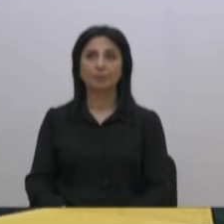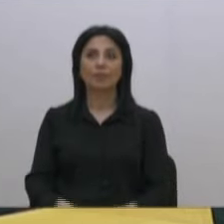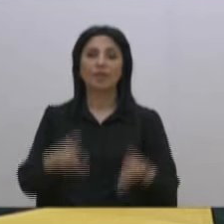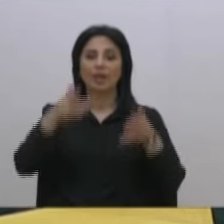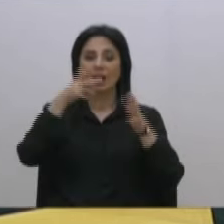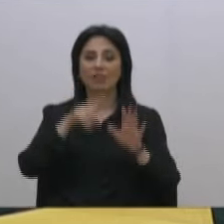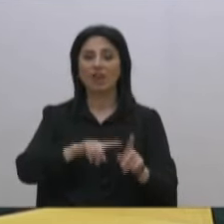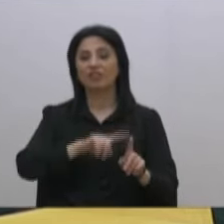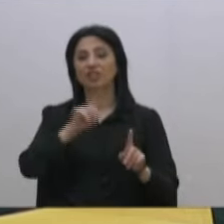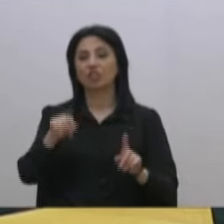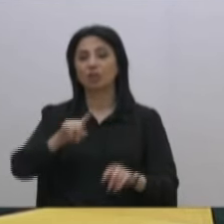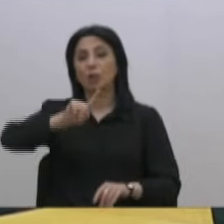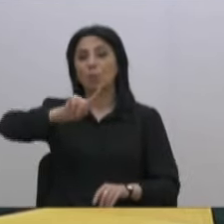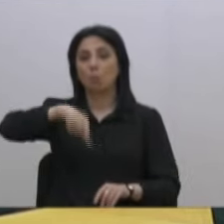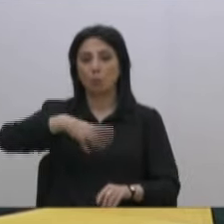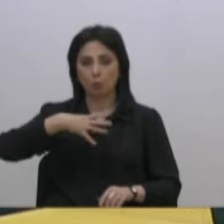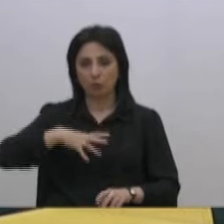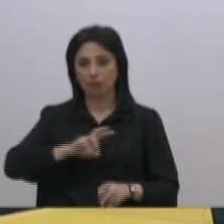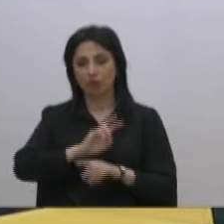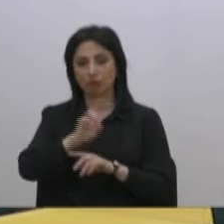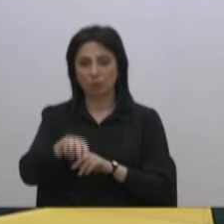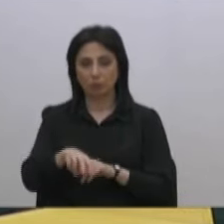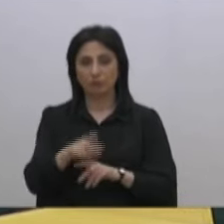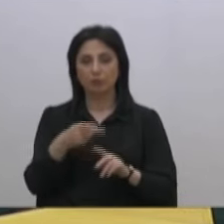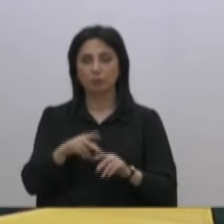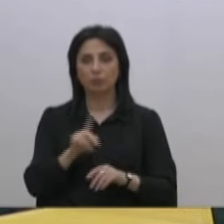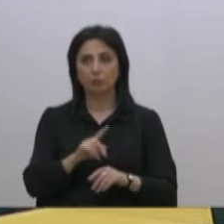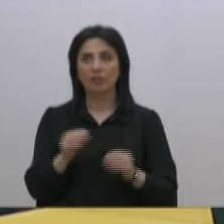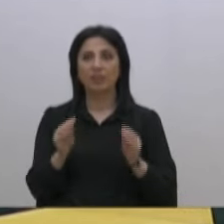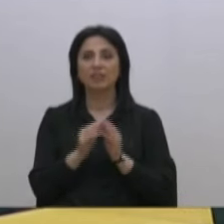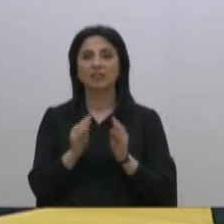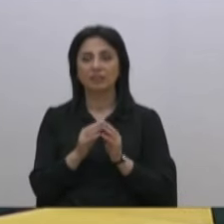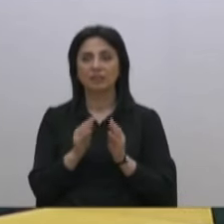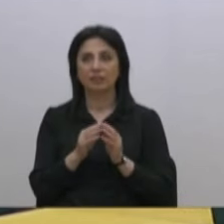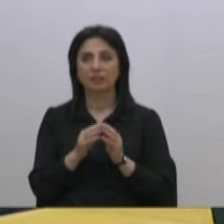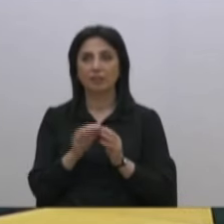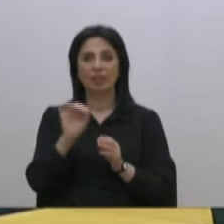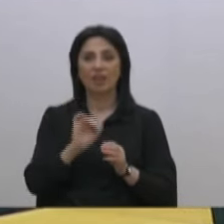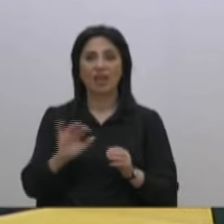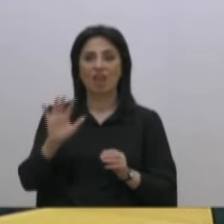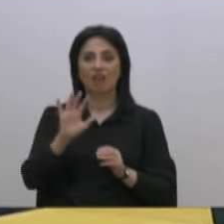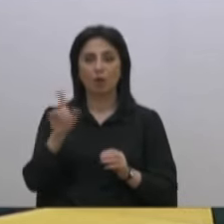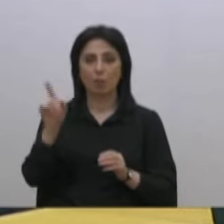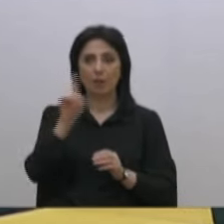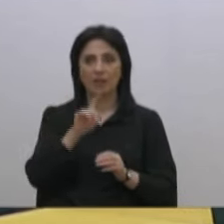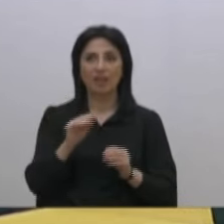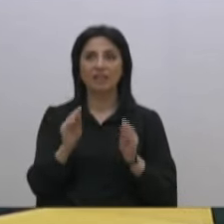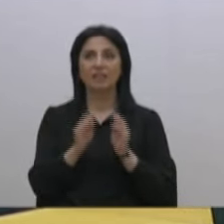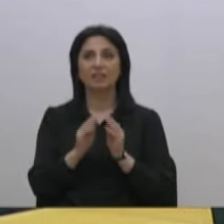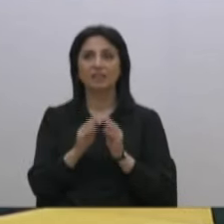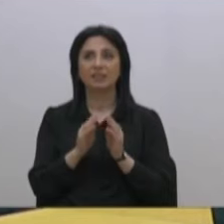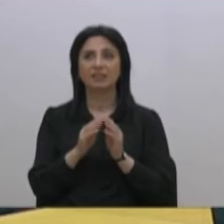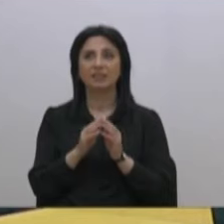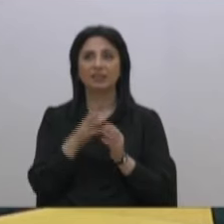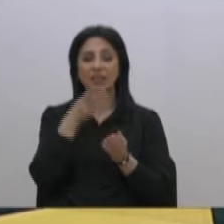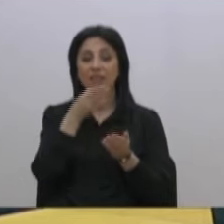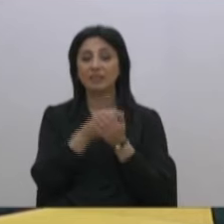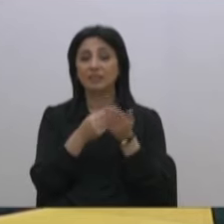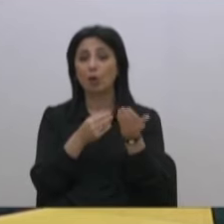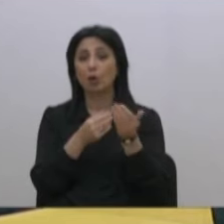თვის შემდეგ მოუწია შემოსვლა, იმიტომ რომ ისევ ევროპელებმა და ისევ